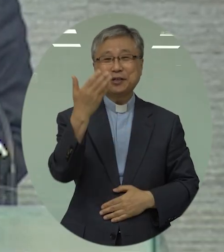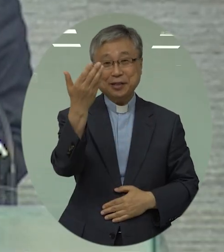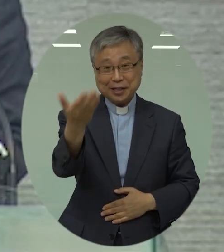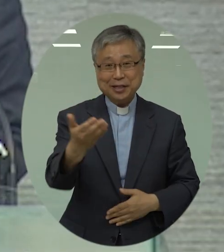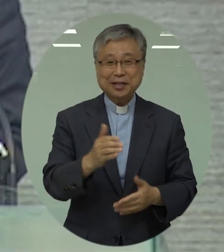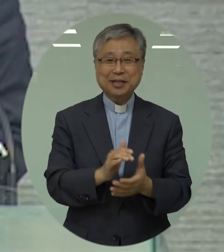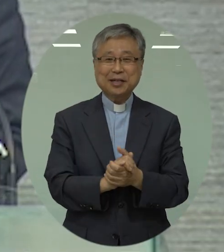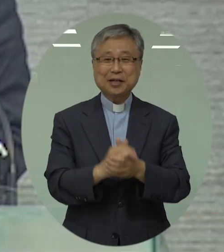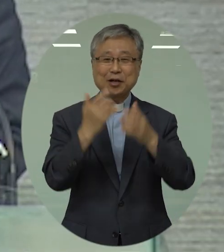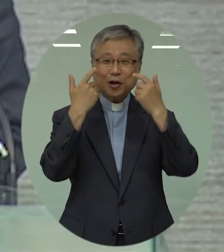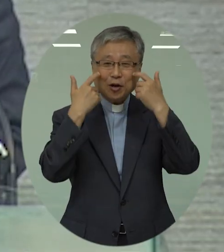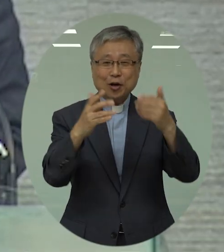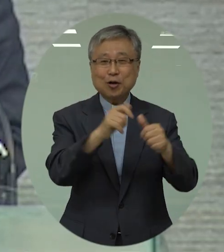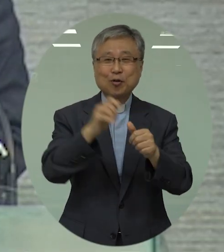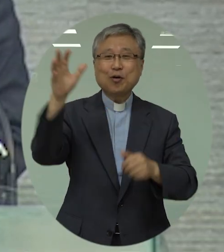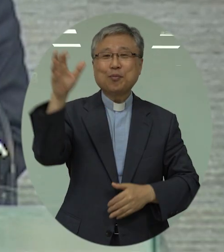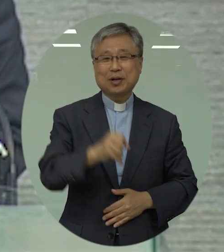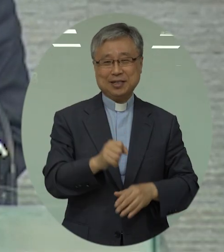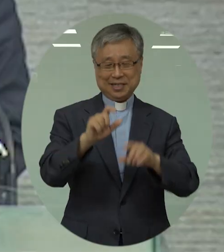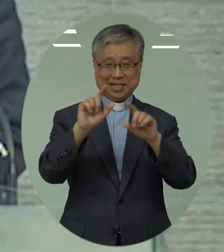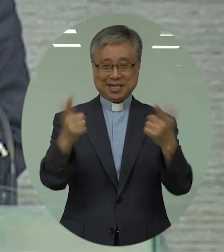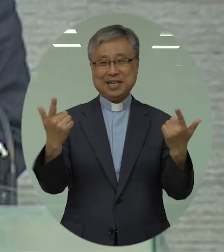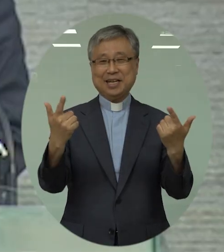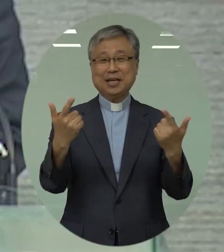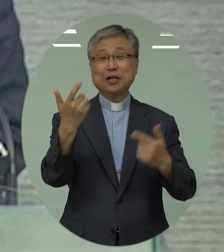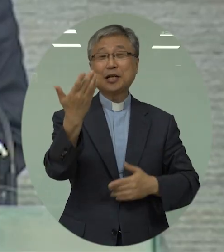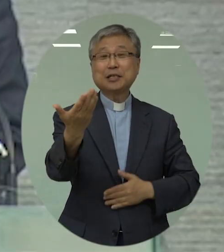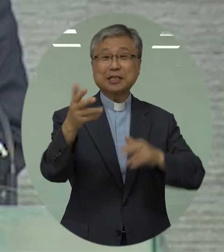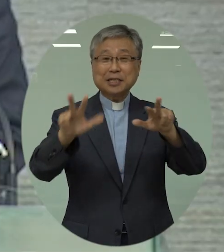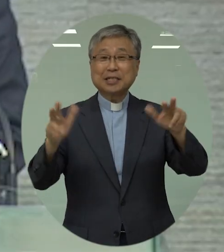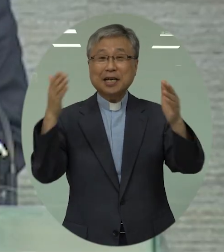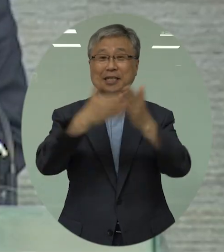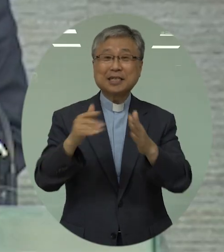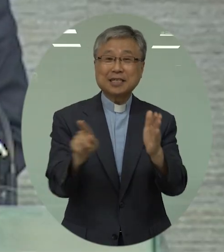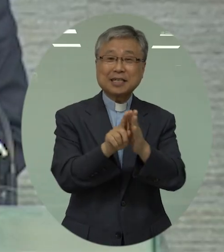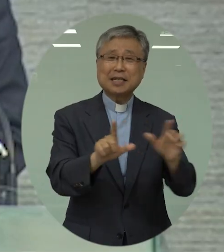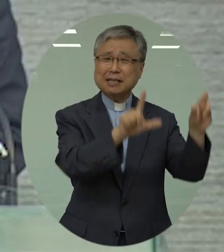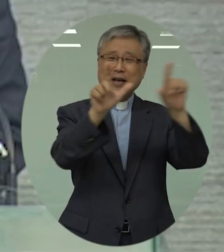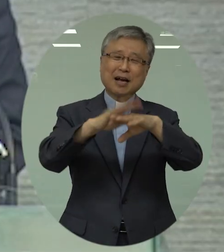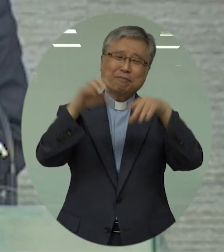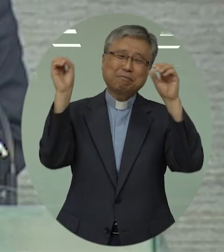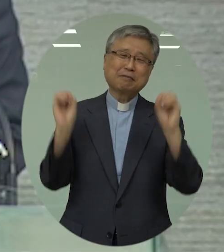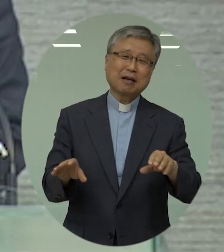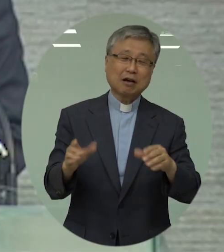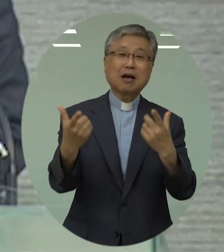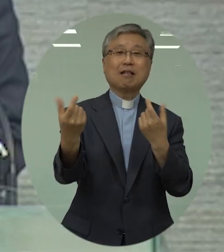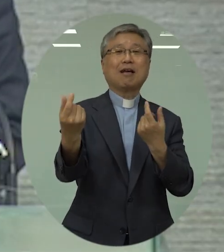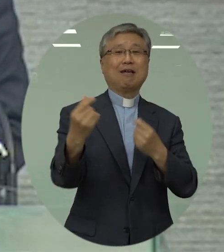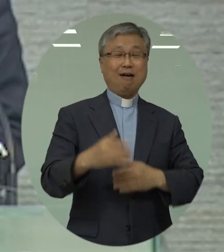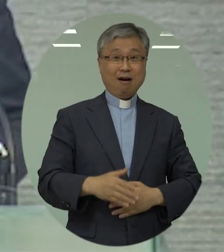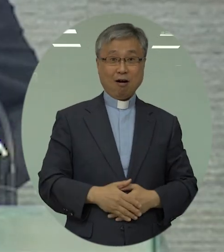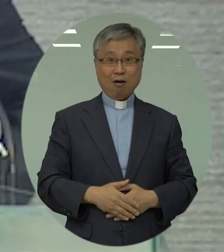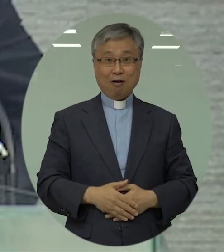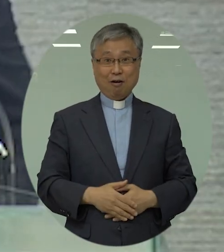당신은 확실히 구원받은 것이 아니다. 당신 지금까지 신앙생활 말짱 헛것한 것이다.